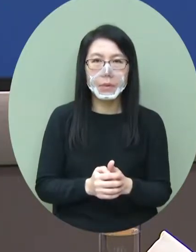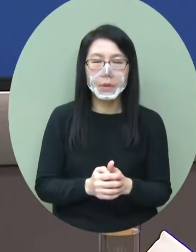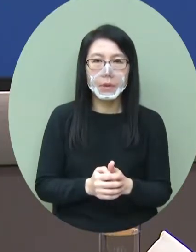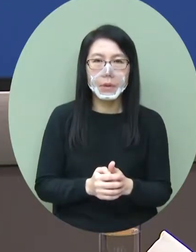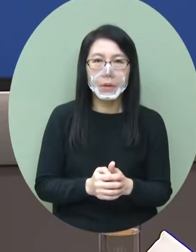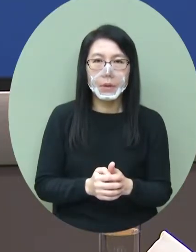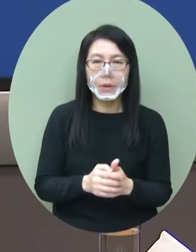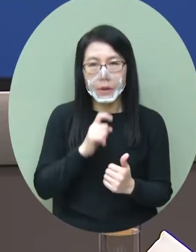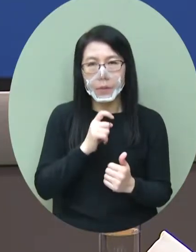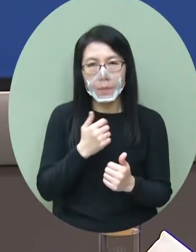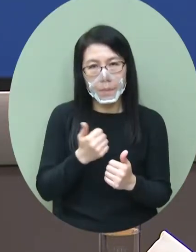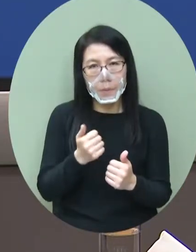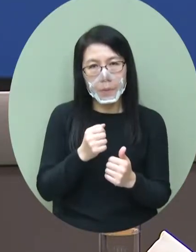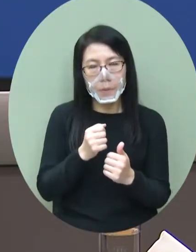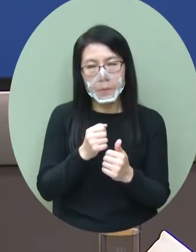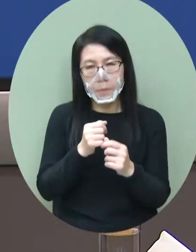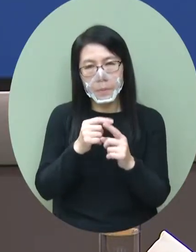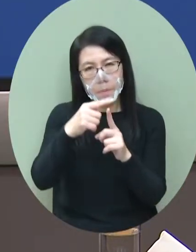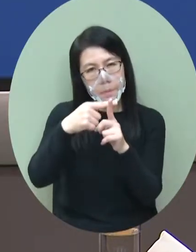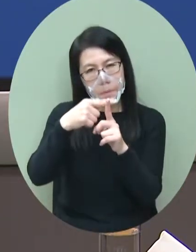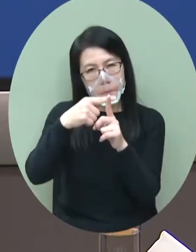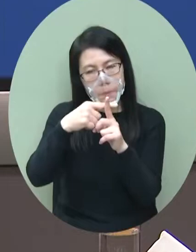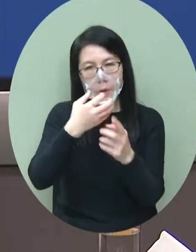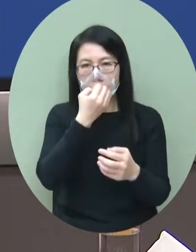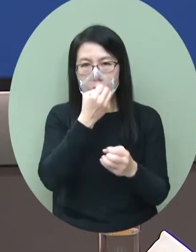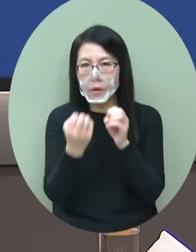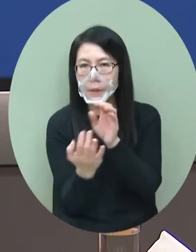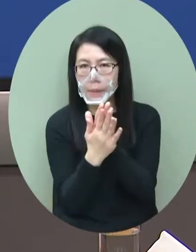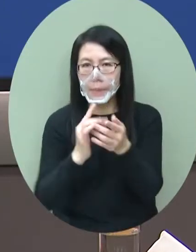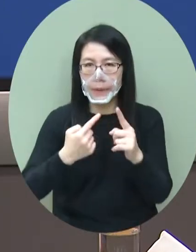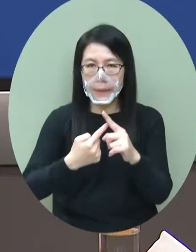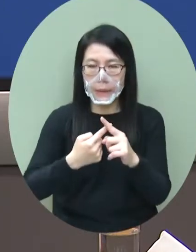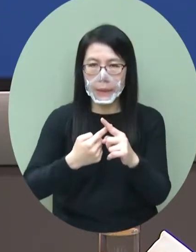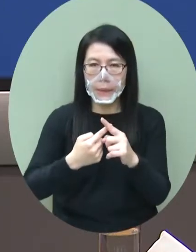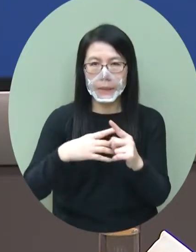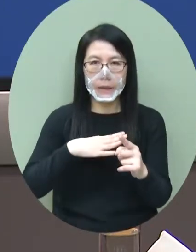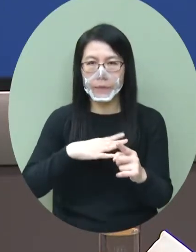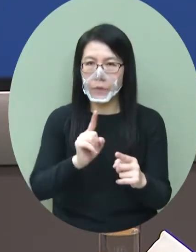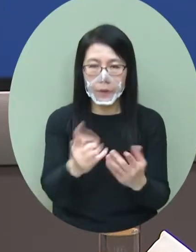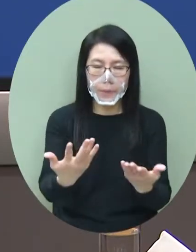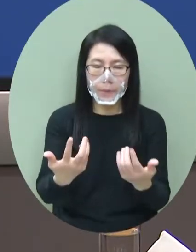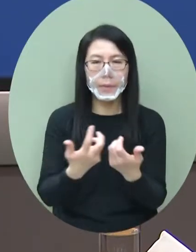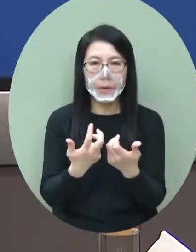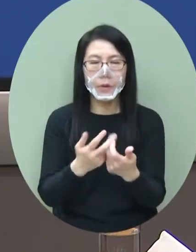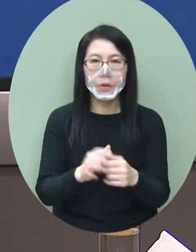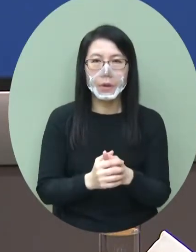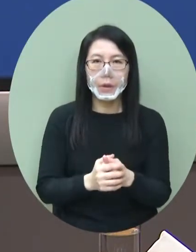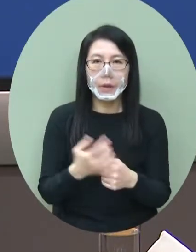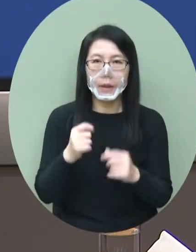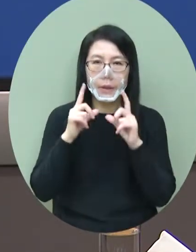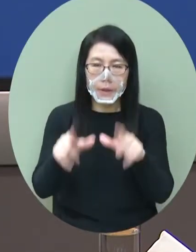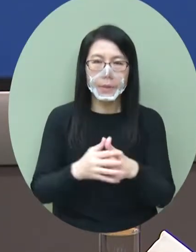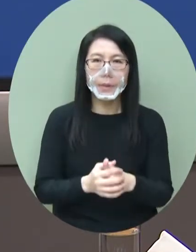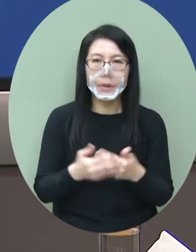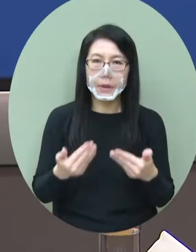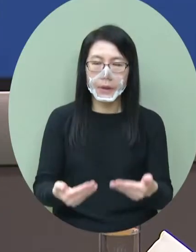港的感染的程度应该是到什么的程度？现在但简单来回答你的问题，现在不能